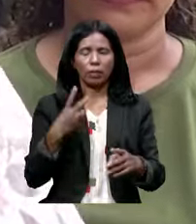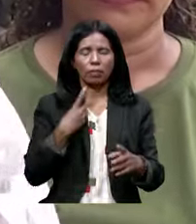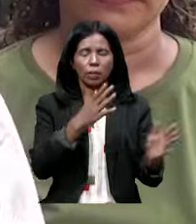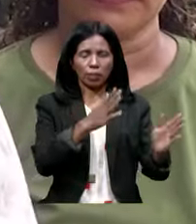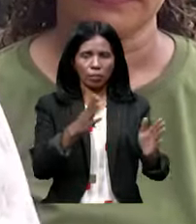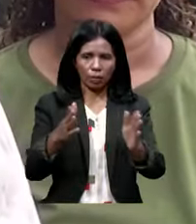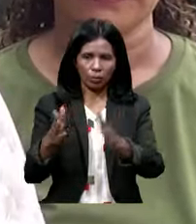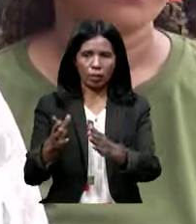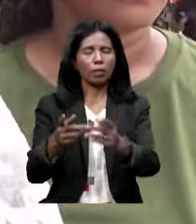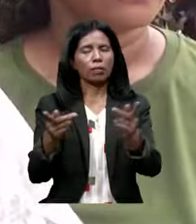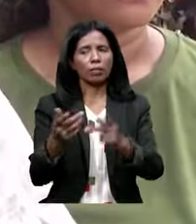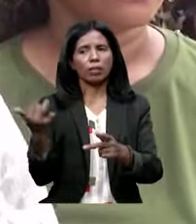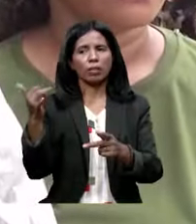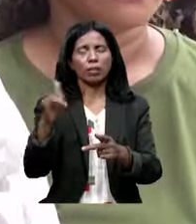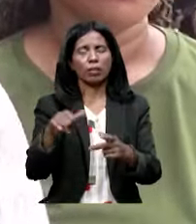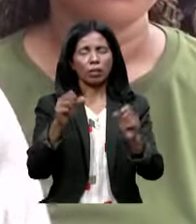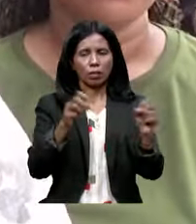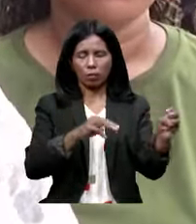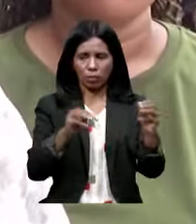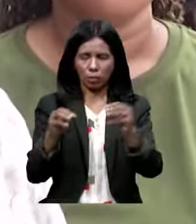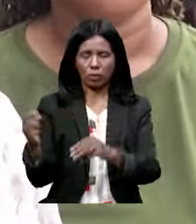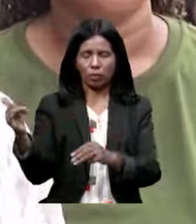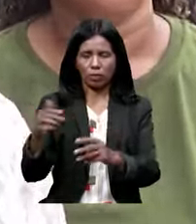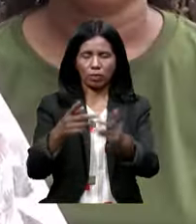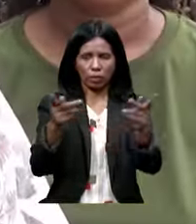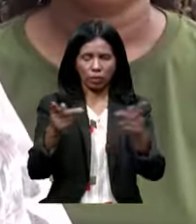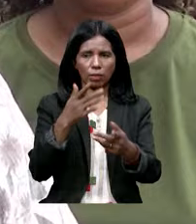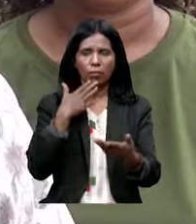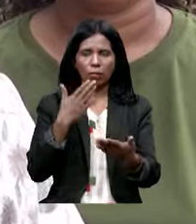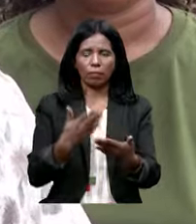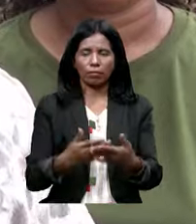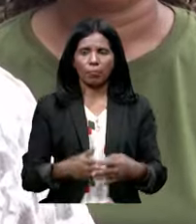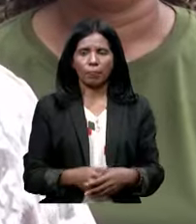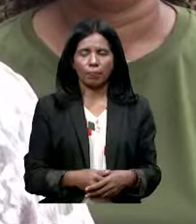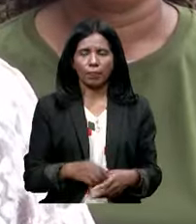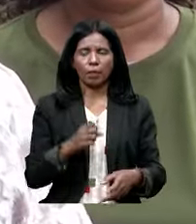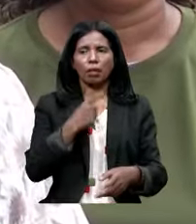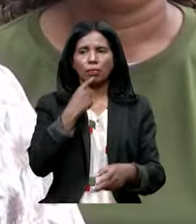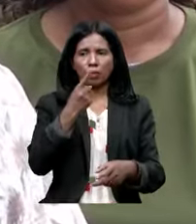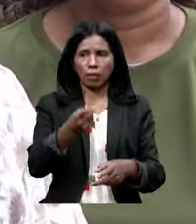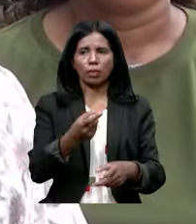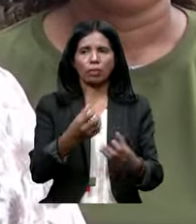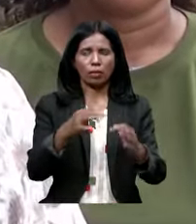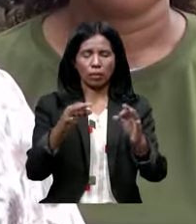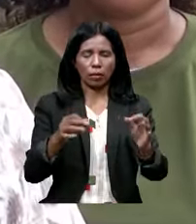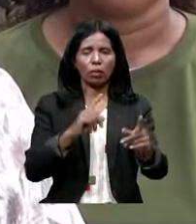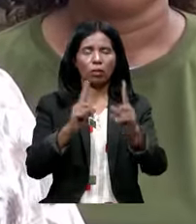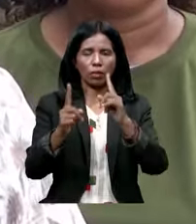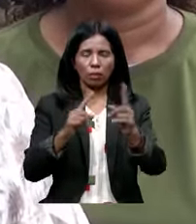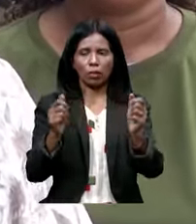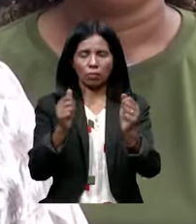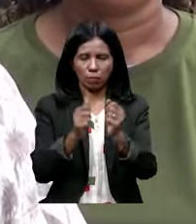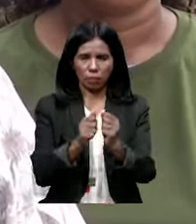ki atau sira muda sira tapo di kari gira gira ne awa vizona ibu mbak ibu fuan mbak fuan barang